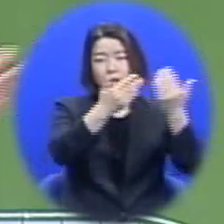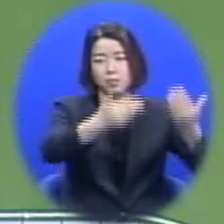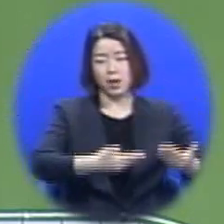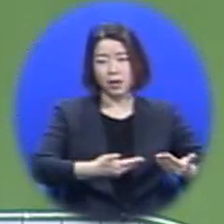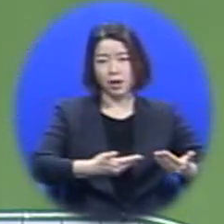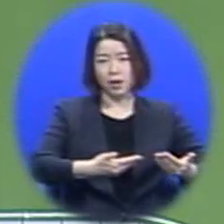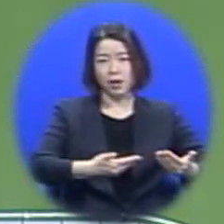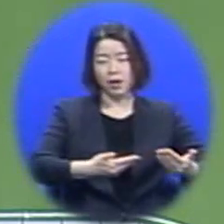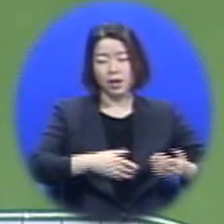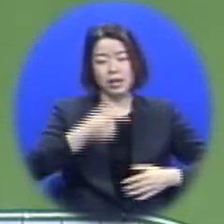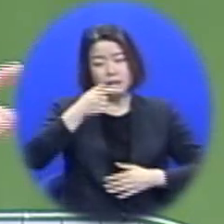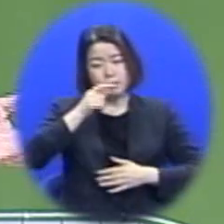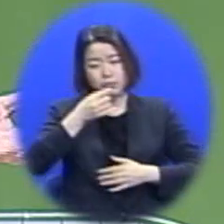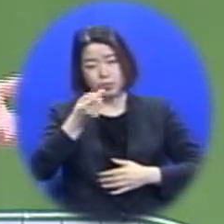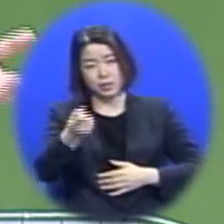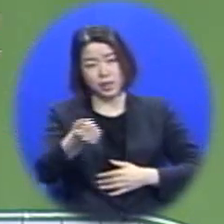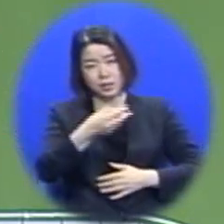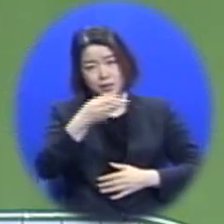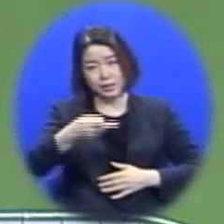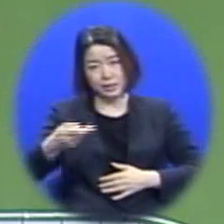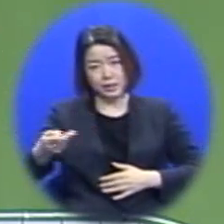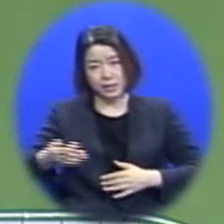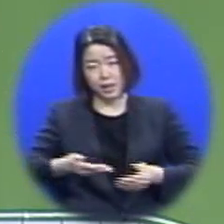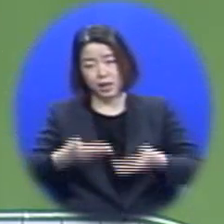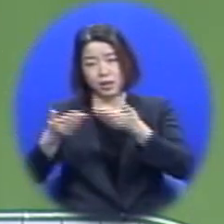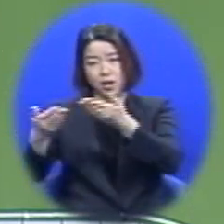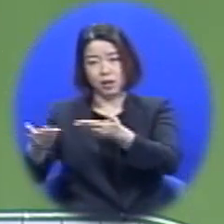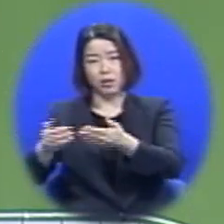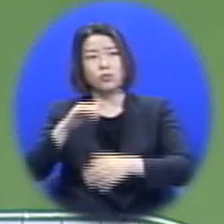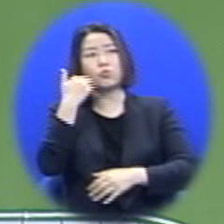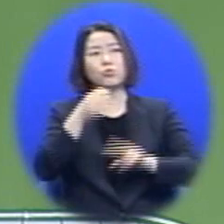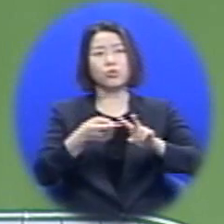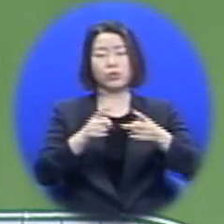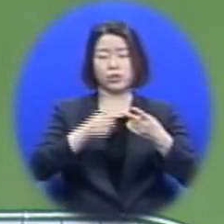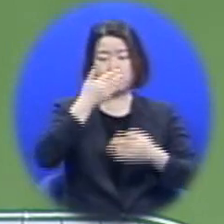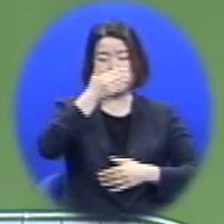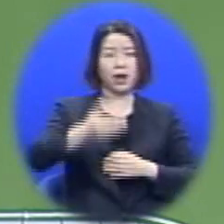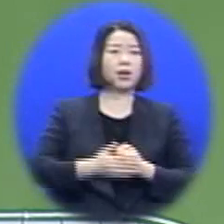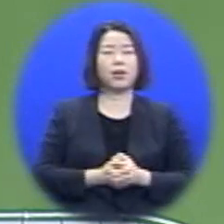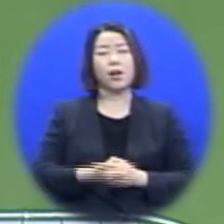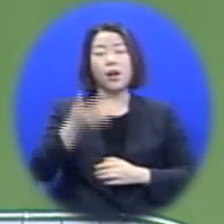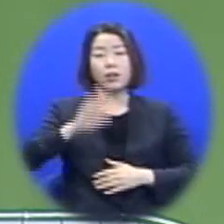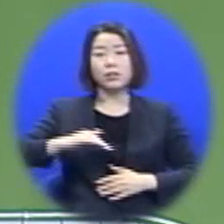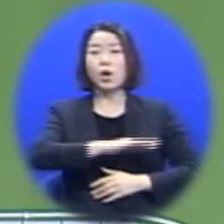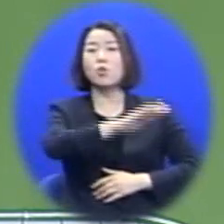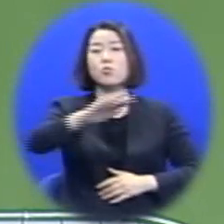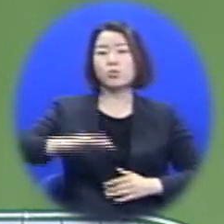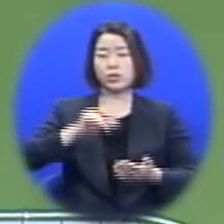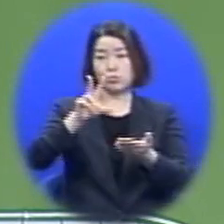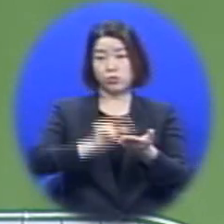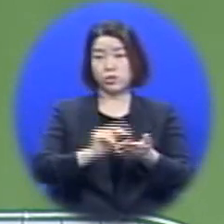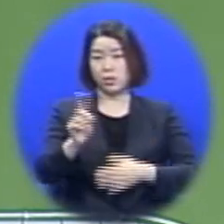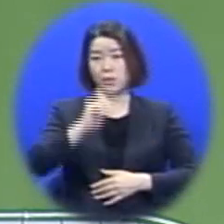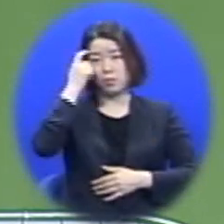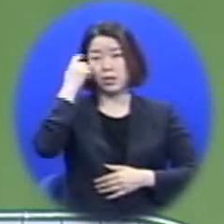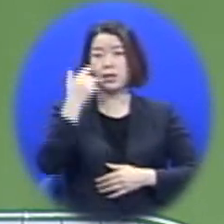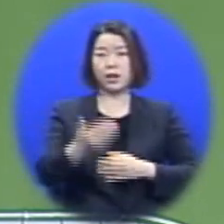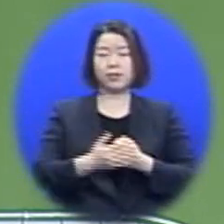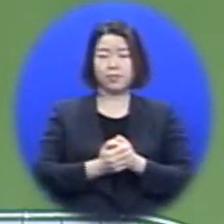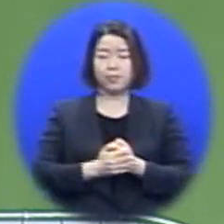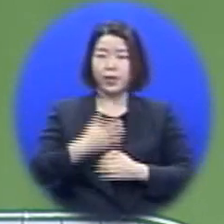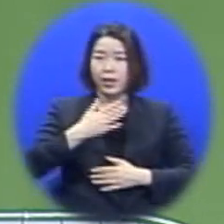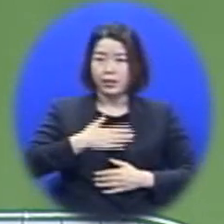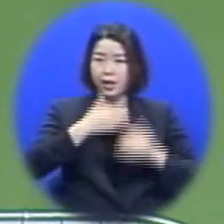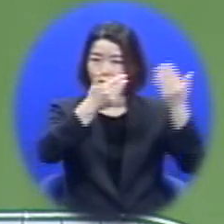은혜를 흘려보내는 일이 누구나 하지요. 그게 뭐 어려운 일이겠어요. 근데 우리들의 문제는 뭐지요?